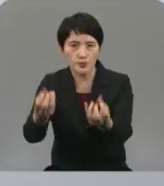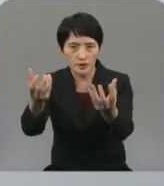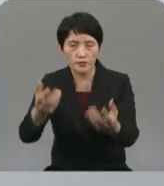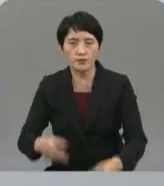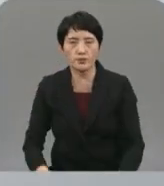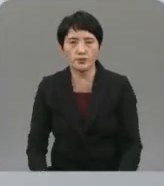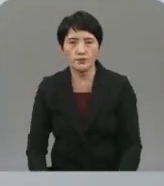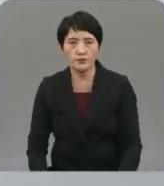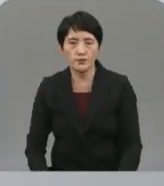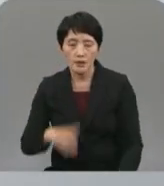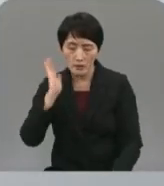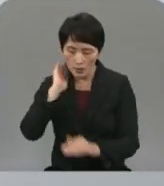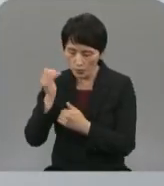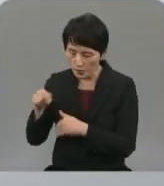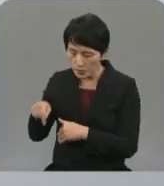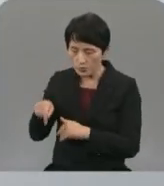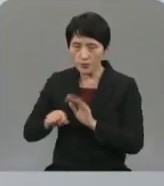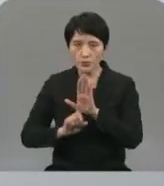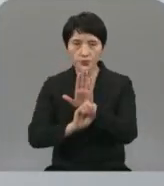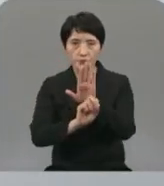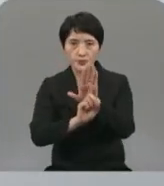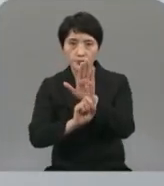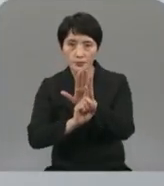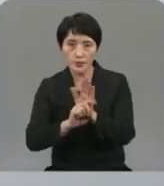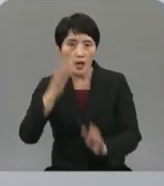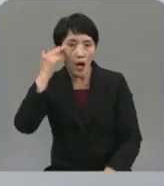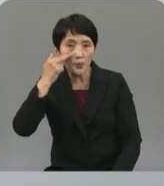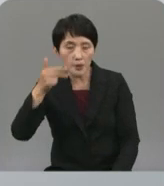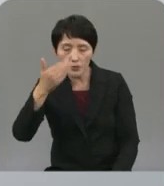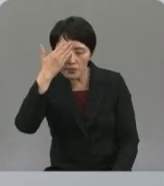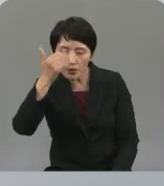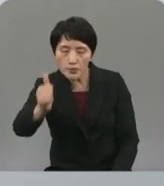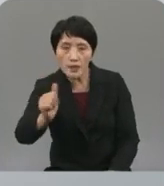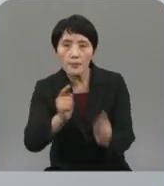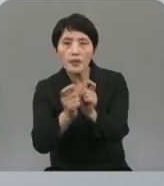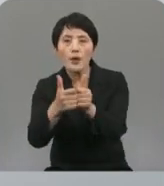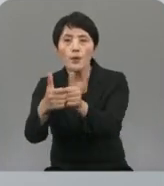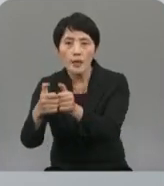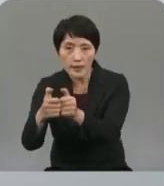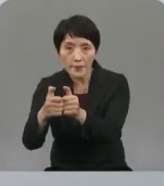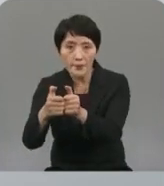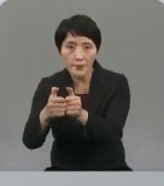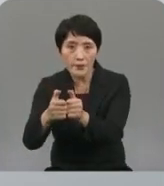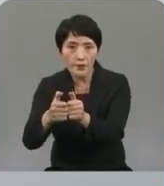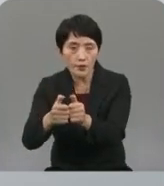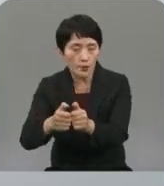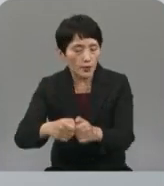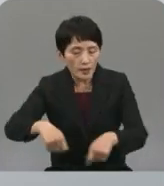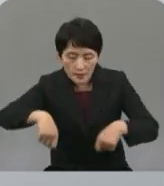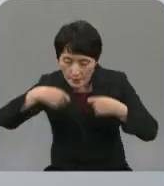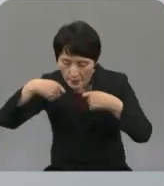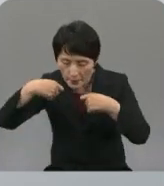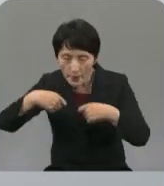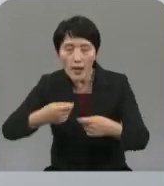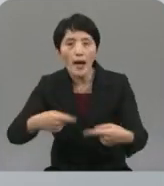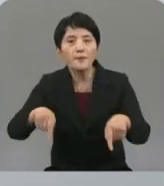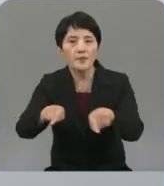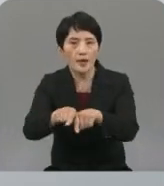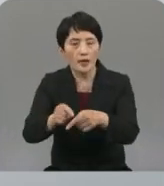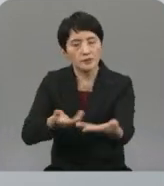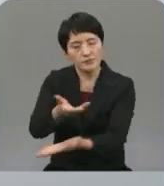Jun und beiden würden verschiedene Termine gemeinsam absolvieren darunter ein spitzen treffen und dann für den 26